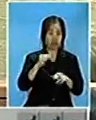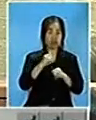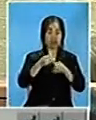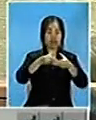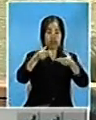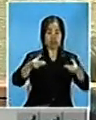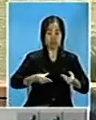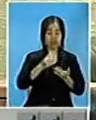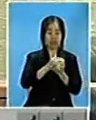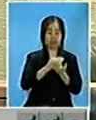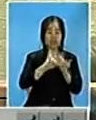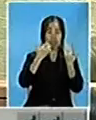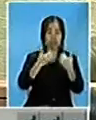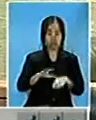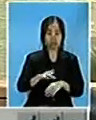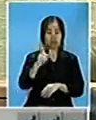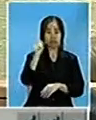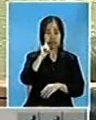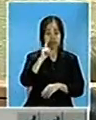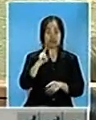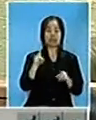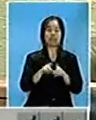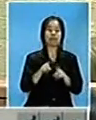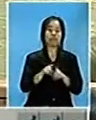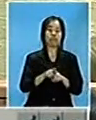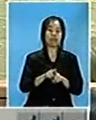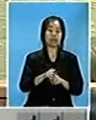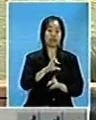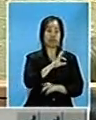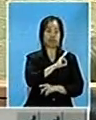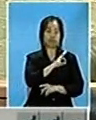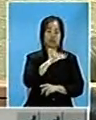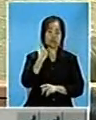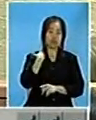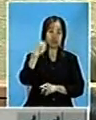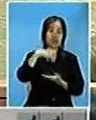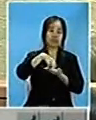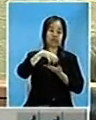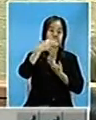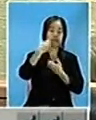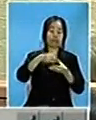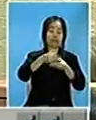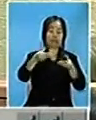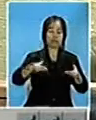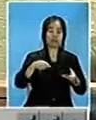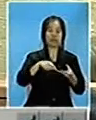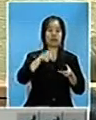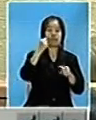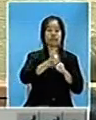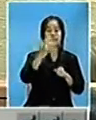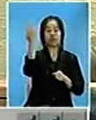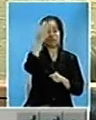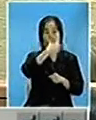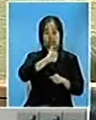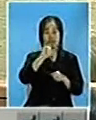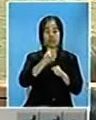ก็คงไม่หนีไปพ้นไปจากที่เพื่อนสมาชิกได้ขึ้นมาชมว่ารายงานฉบับนี้ทำได้สวยท